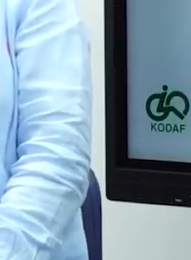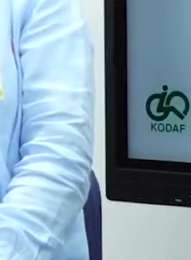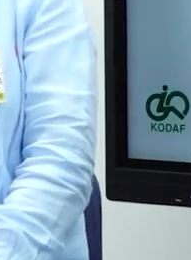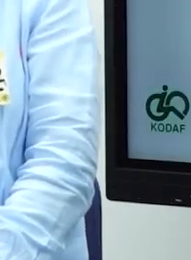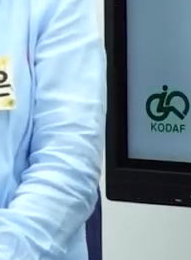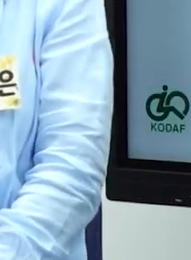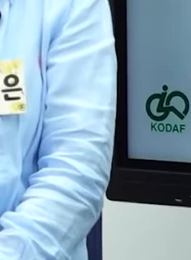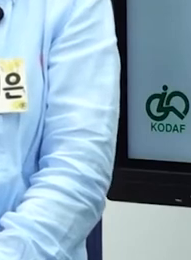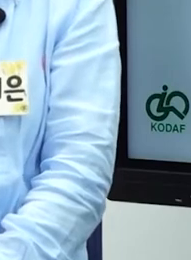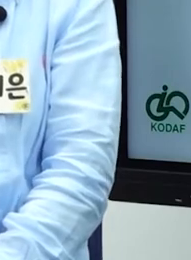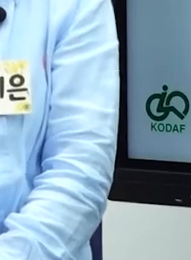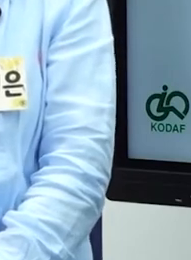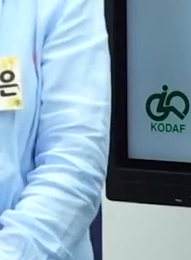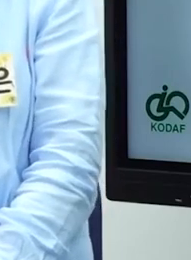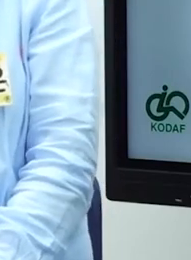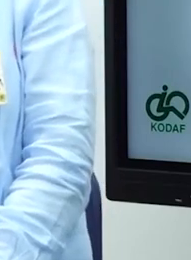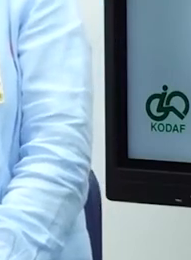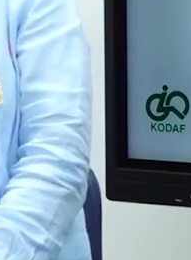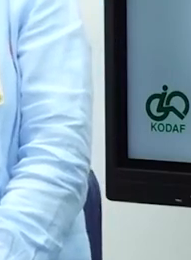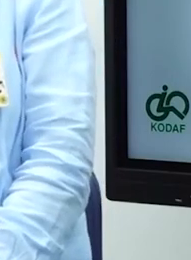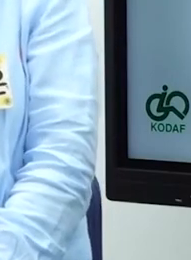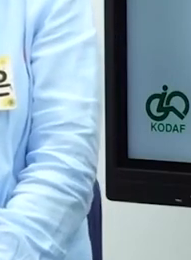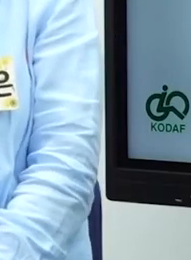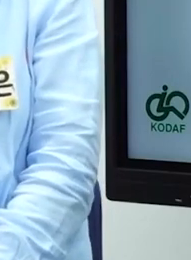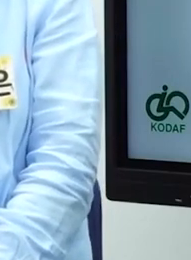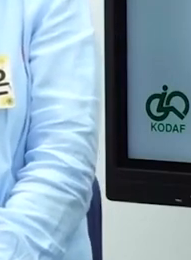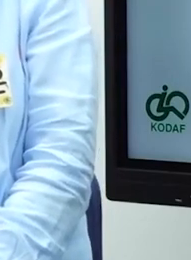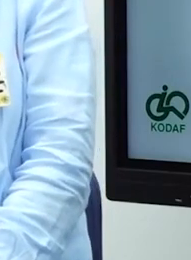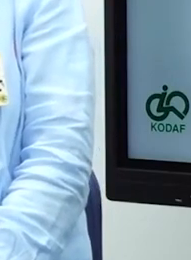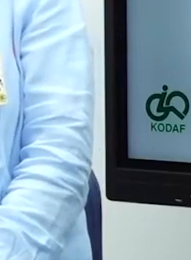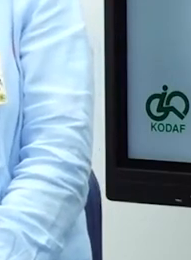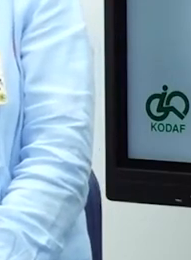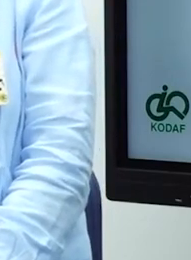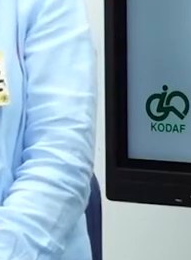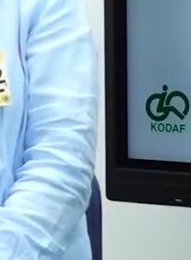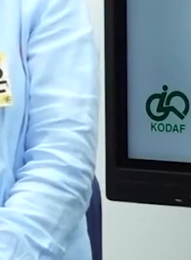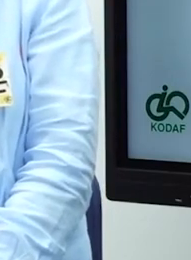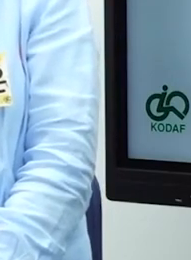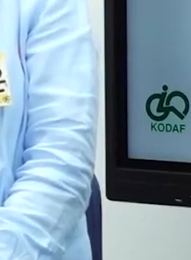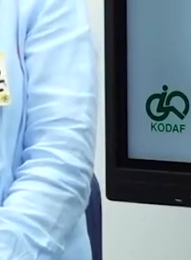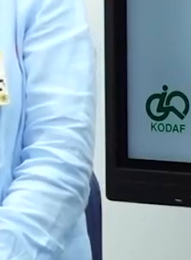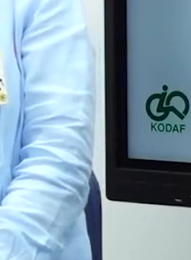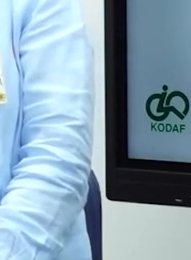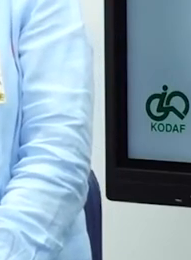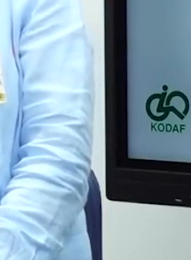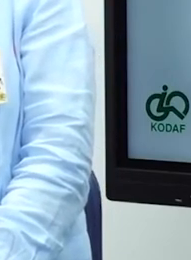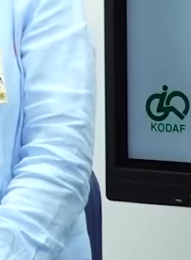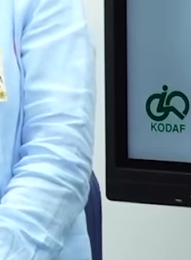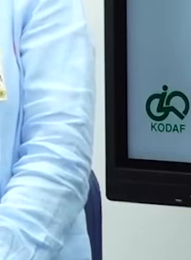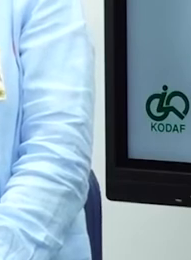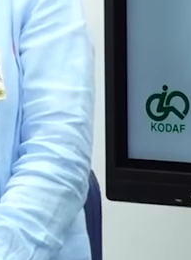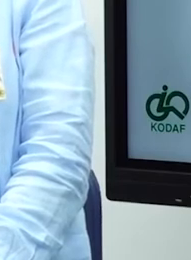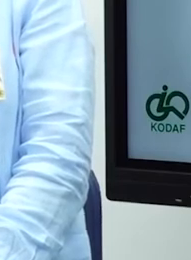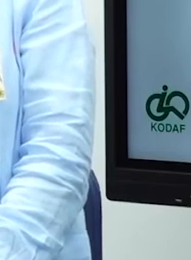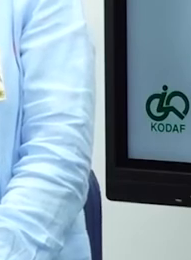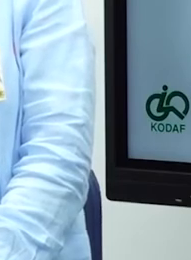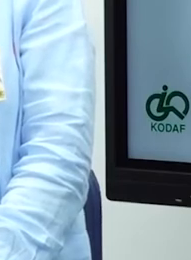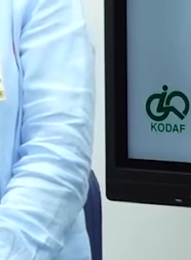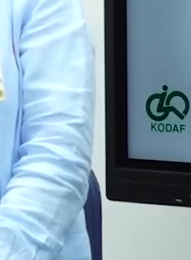사실 오늘 들은 모든 내용에 100% 공감하고 처음 듣는 이야기는 없었습니다. 다만 제가